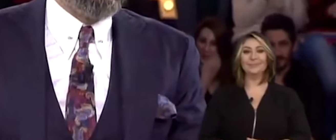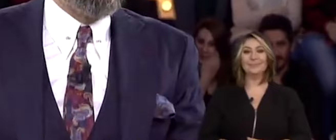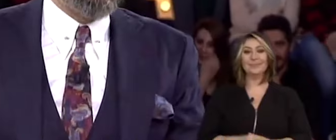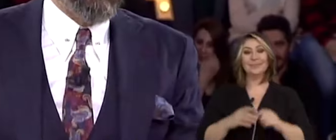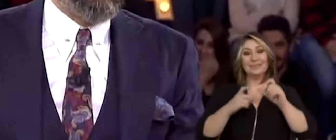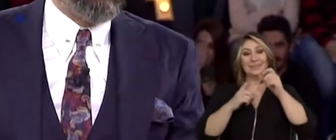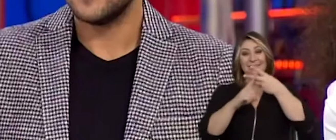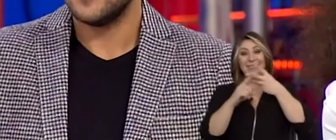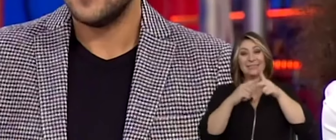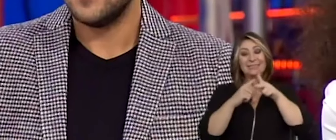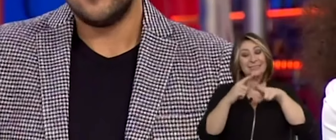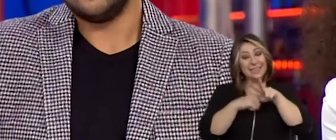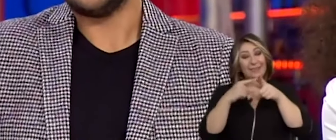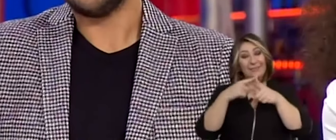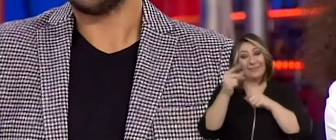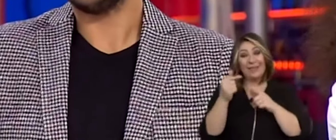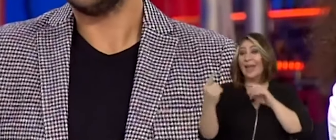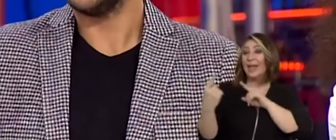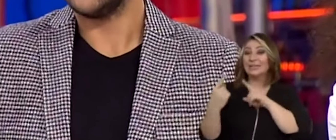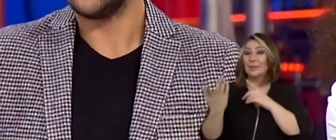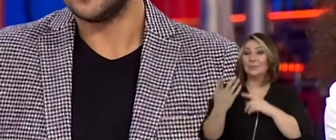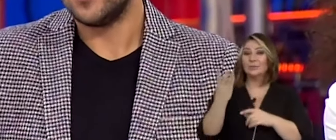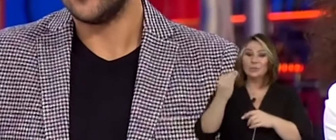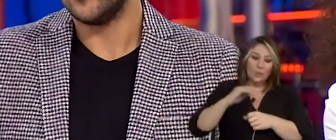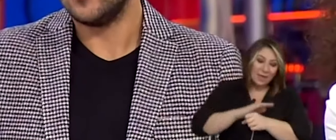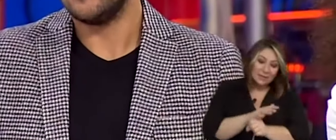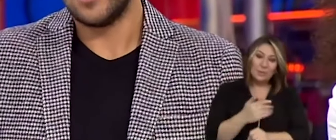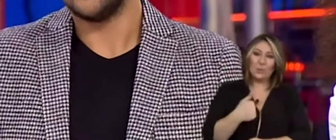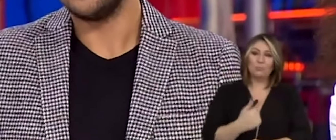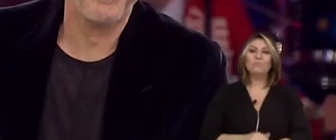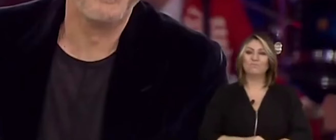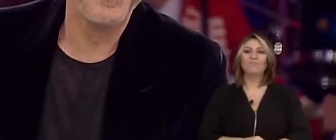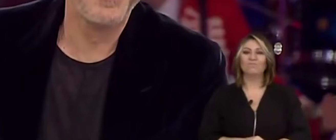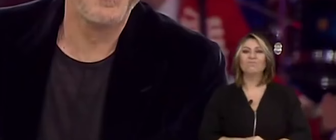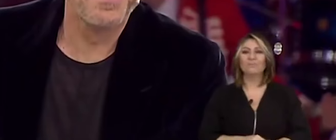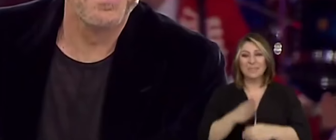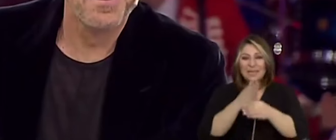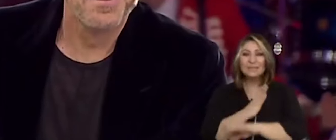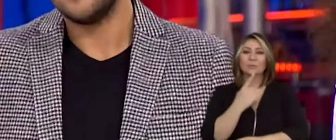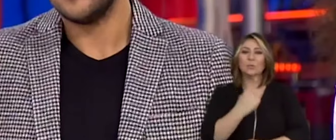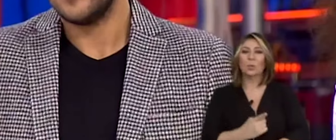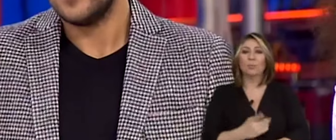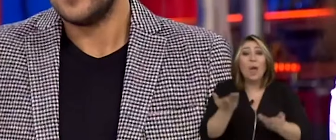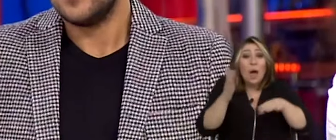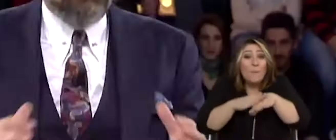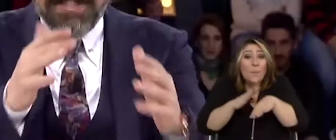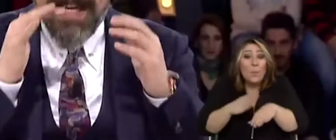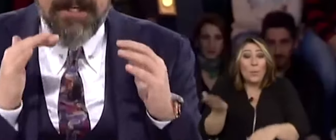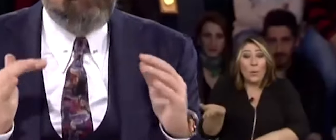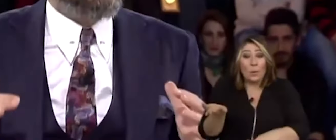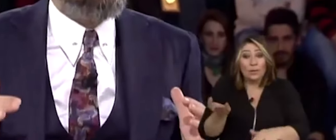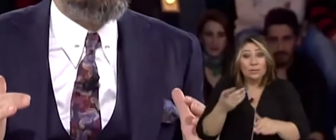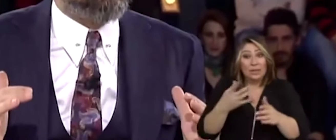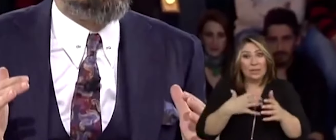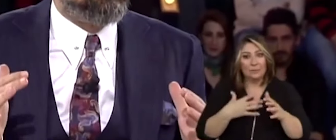Seyfi Bey'le ilişkini anlat biraz bize. Tamamen bir mağduriyet üzerine kurulu. Mağdurum gerçekten. Ne yapıyor peki, yani